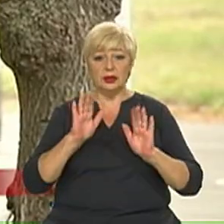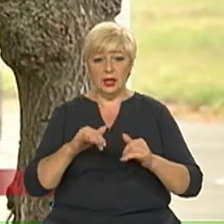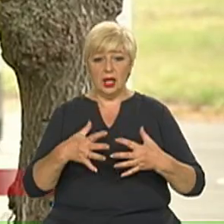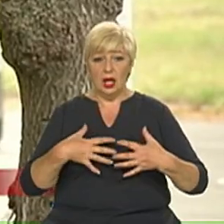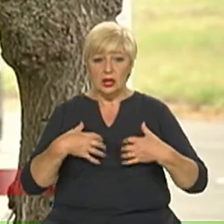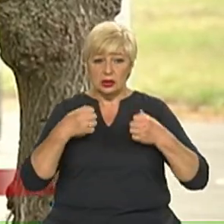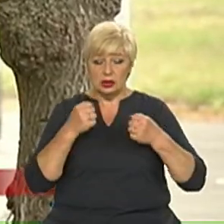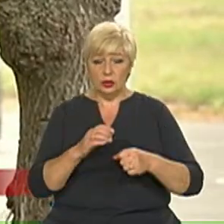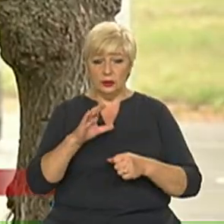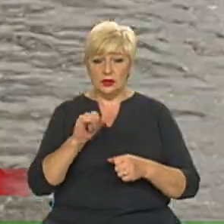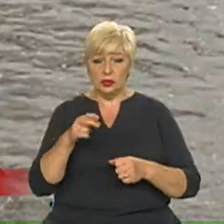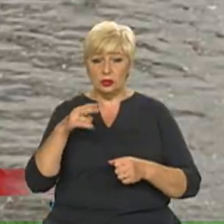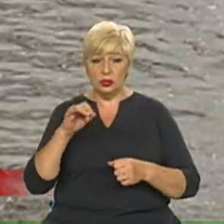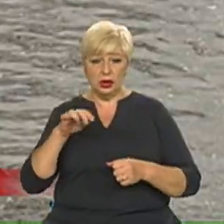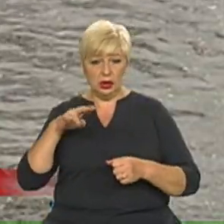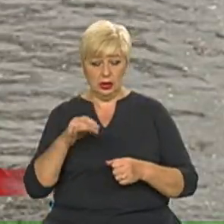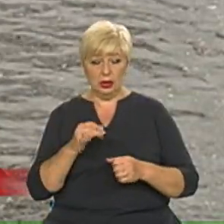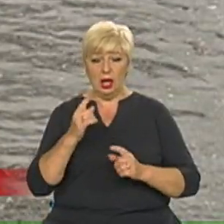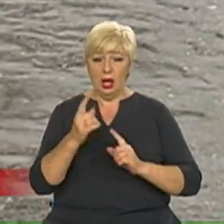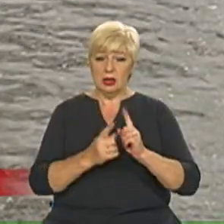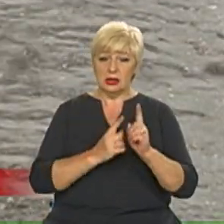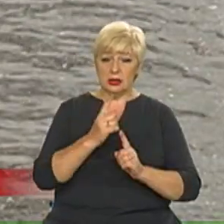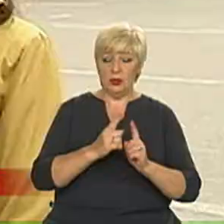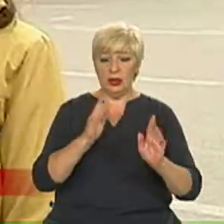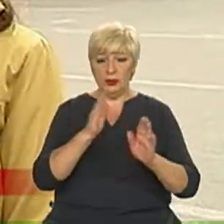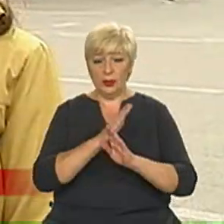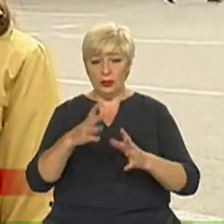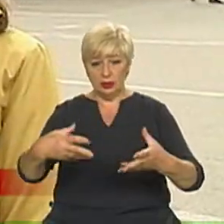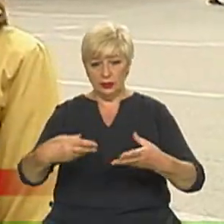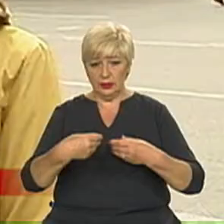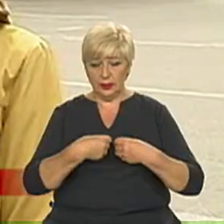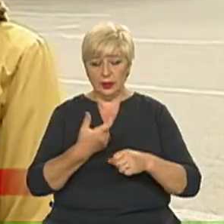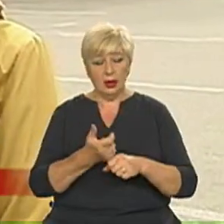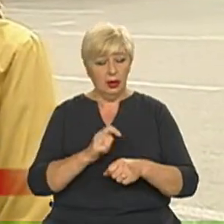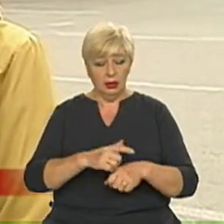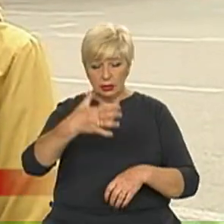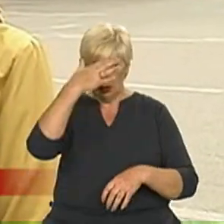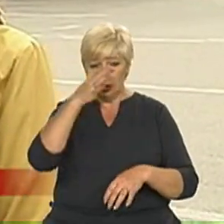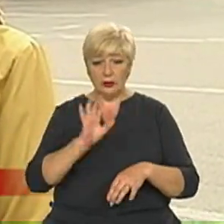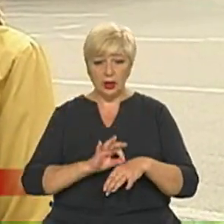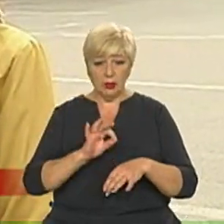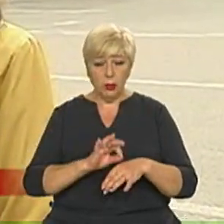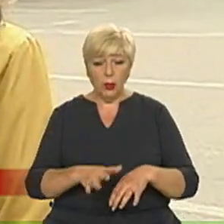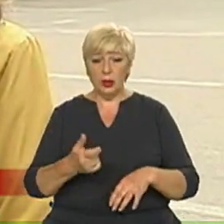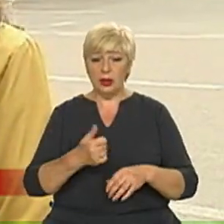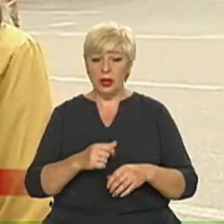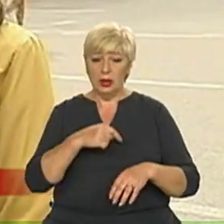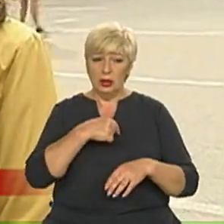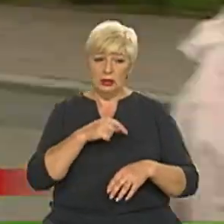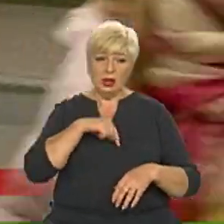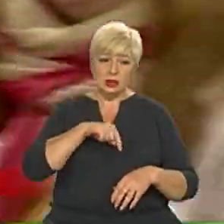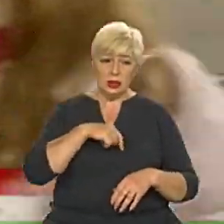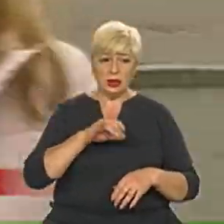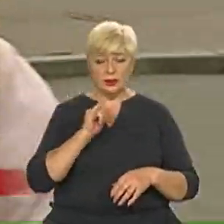здорові судини. Люди скаржаться, зміна погоди дуже впливає на самопочуття. Дуже сильно головні болі, настроєння дуже погане і самочувствие теж